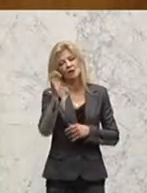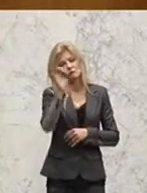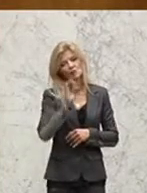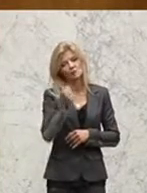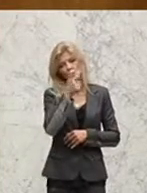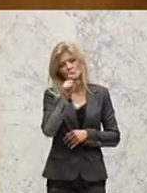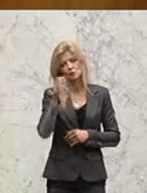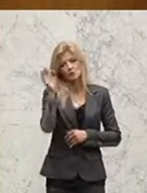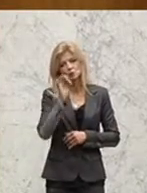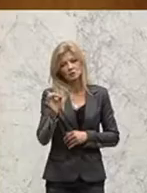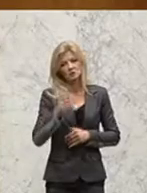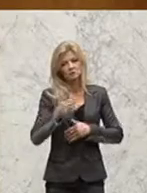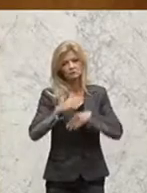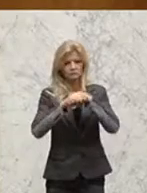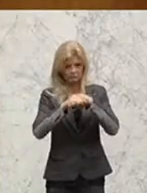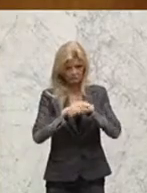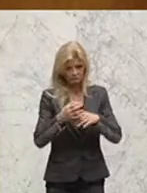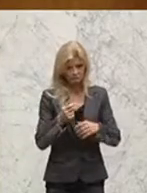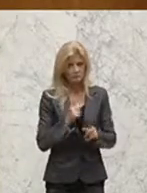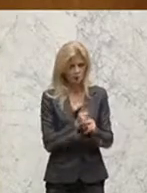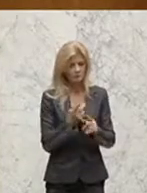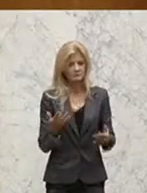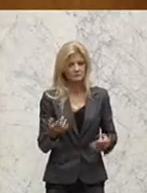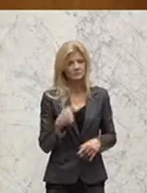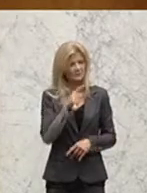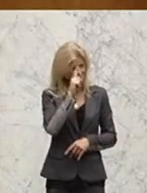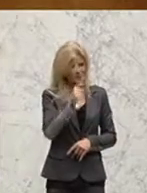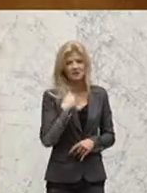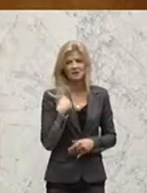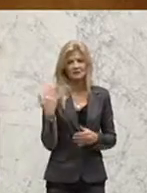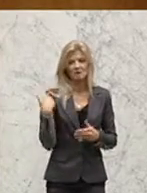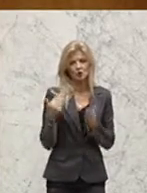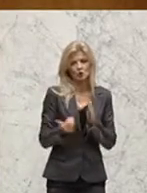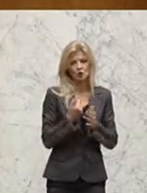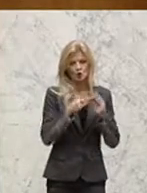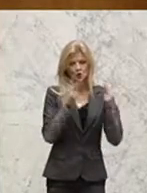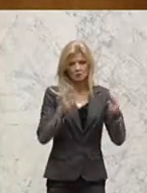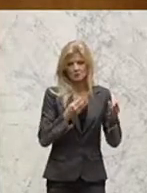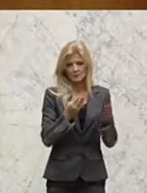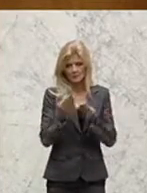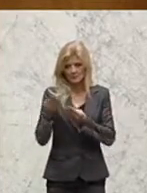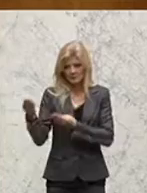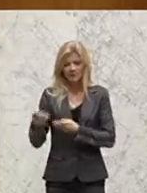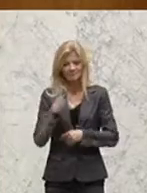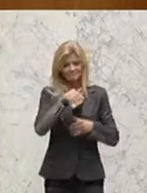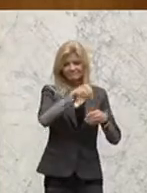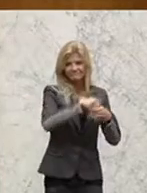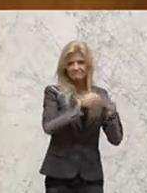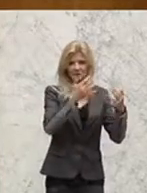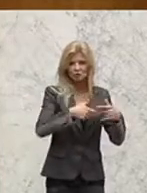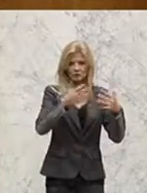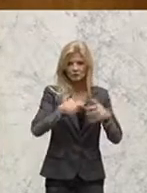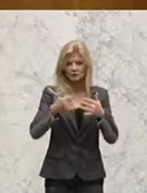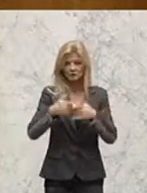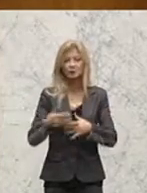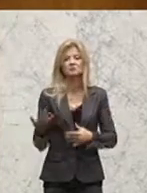Sie wissen, dass ich hier ein neues Konzept vorgelegt habe mit einem Automatismus,